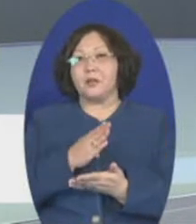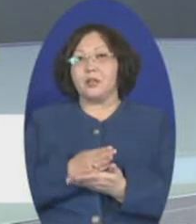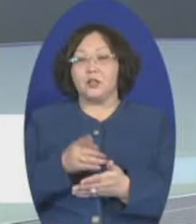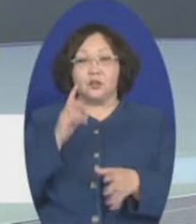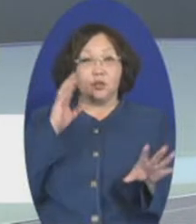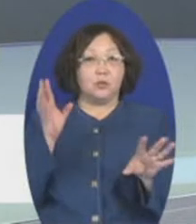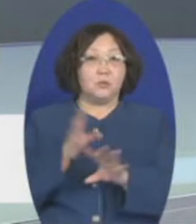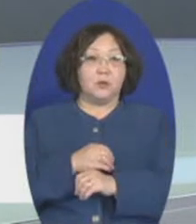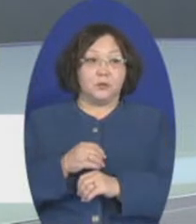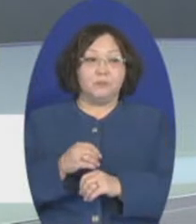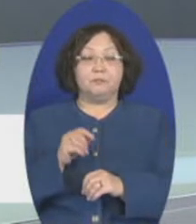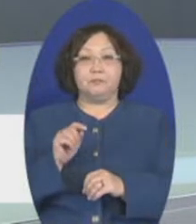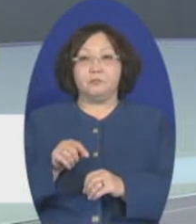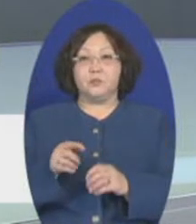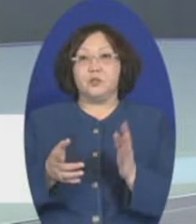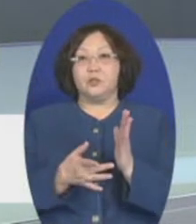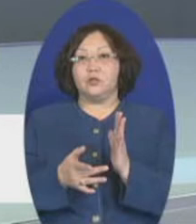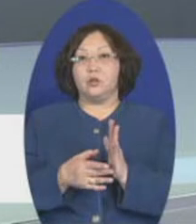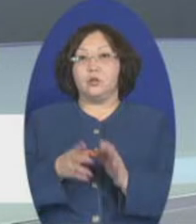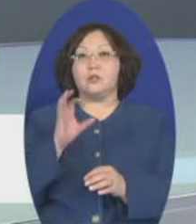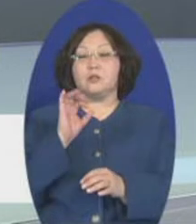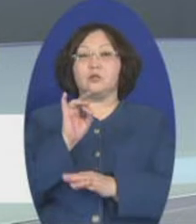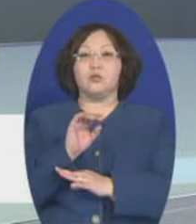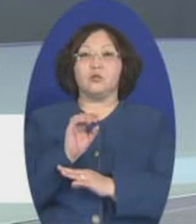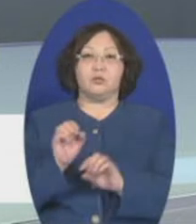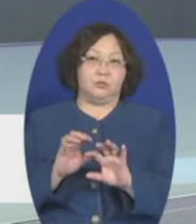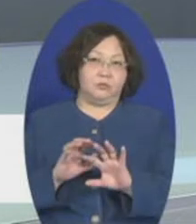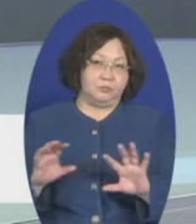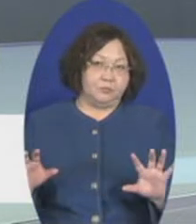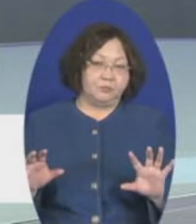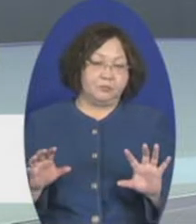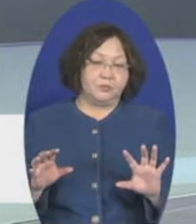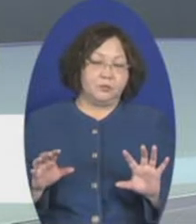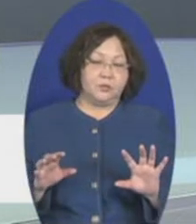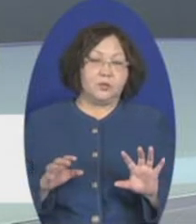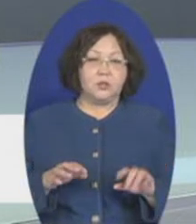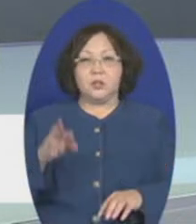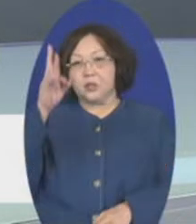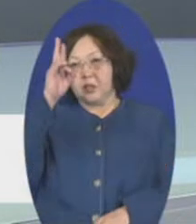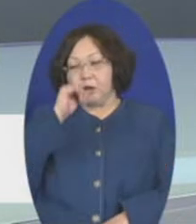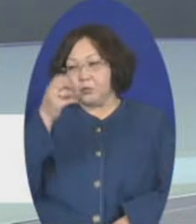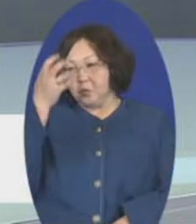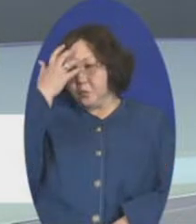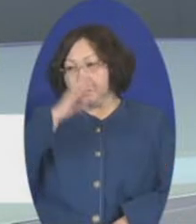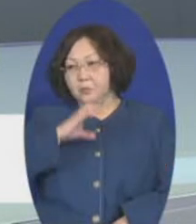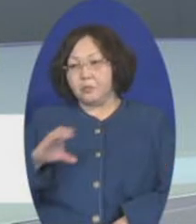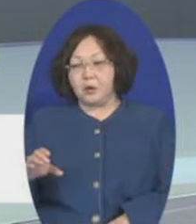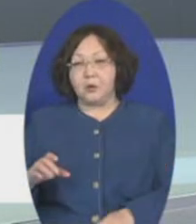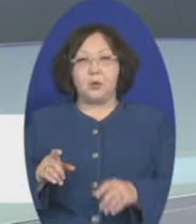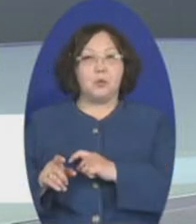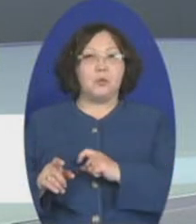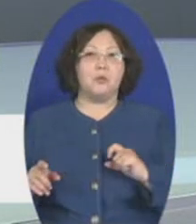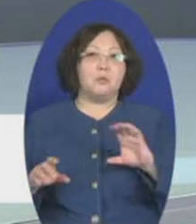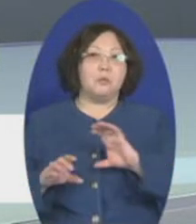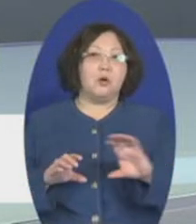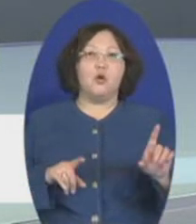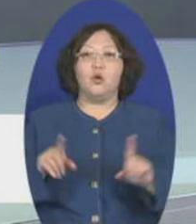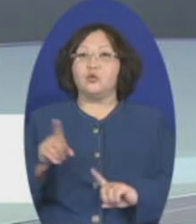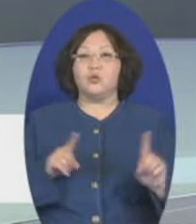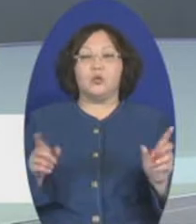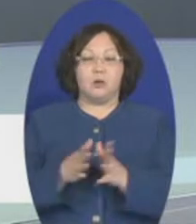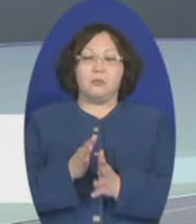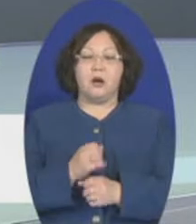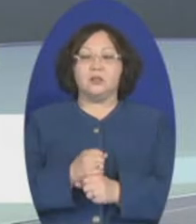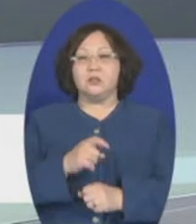байгуулсан хилцүүлэх технологийн салбарын төлөөллөлүүд ирлээ. Яамны зүгээс төр хувийн хөвшлөлтөө өрсөлдөхгүй харин хамтарч ажиллана гэдгийг онцолж